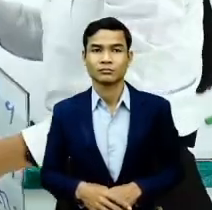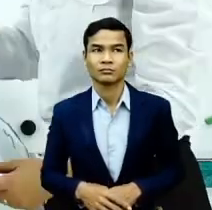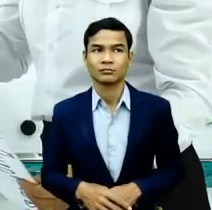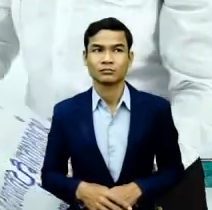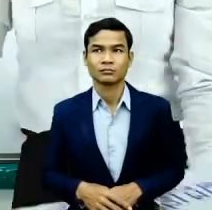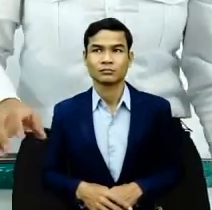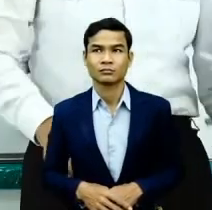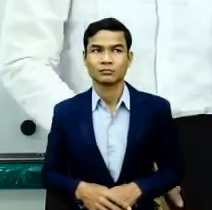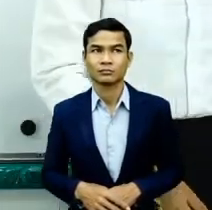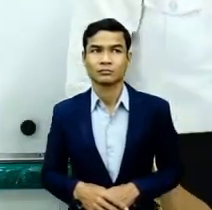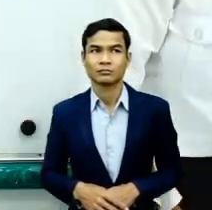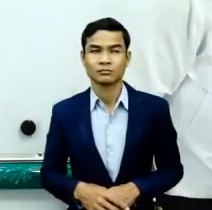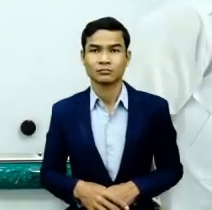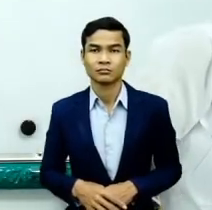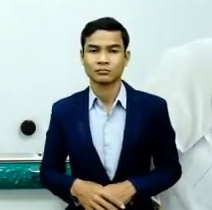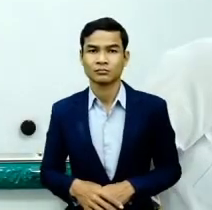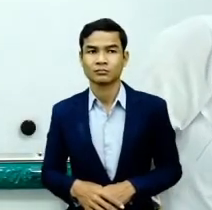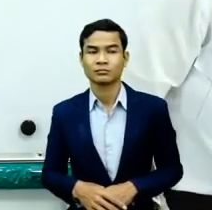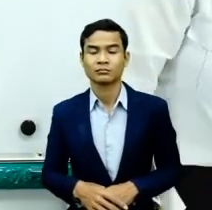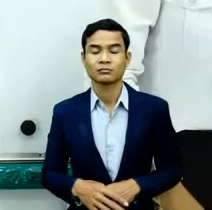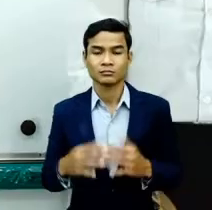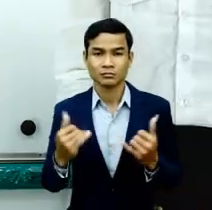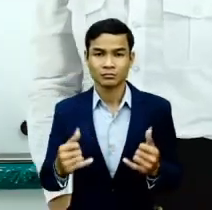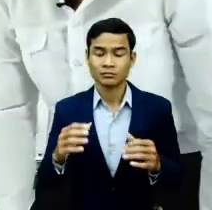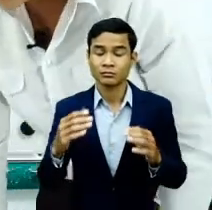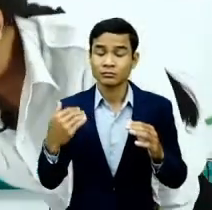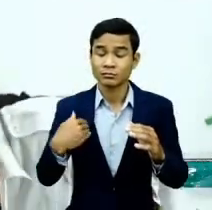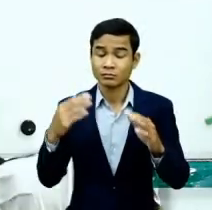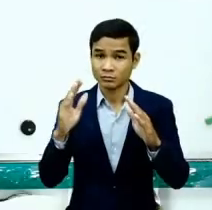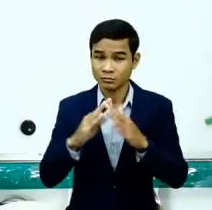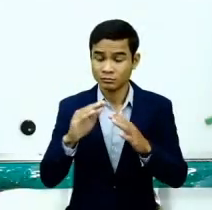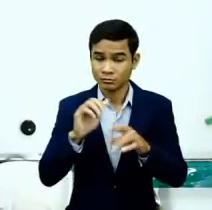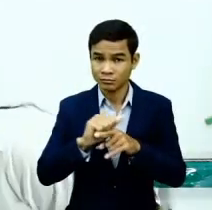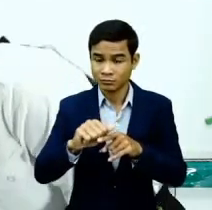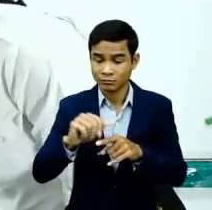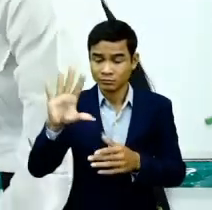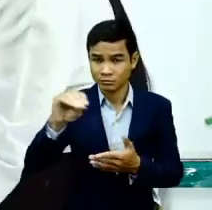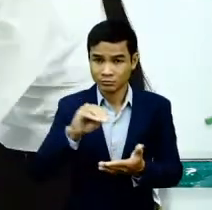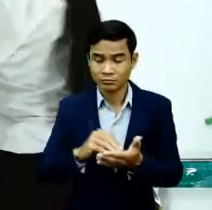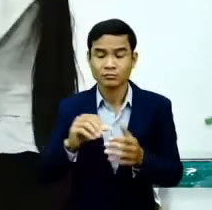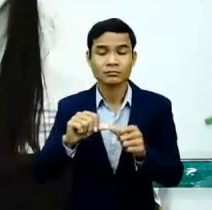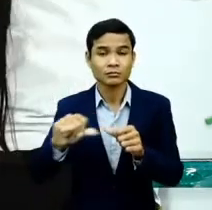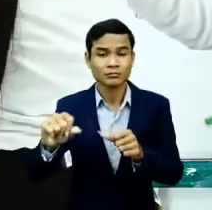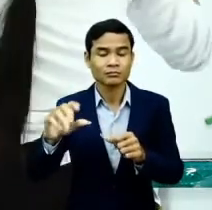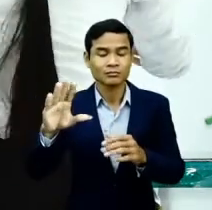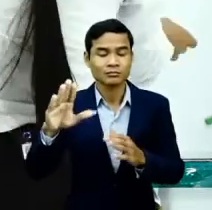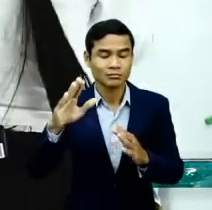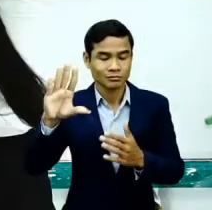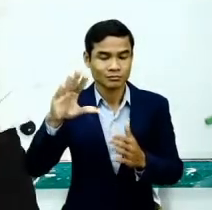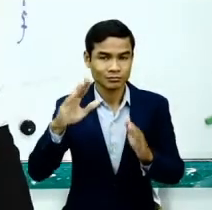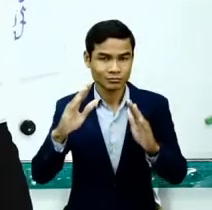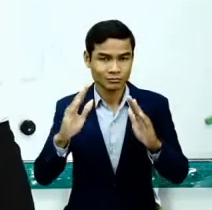Vì chứ nè, ở lần ní cứ nè cử nâng miếng cây cạp tết. Làm bởi con chùm lông thật thương nè chàng tiết hời.